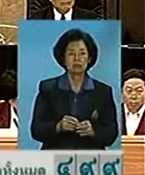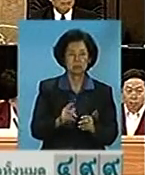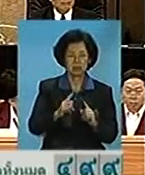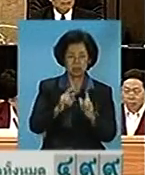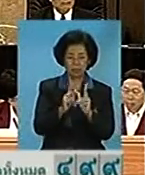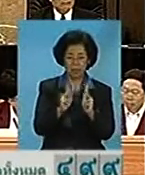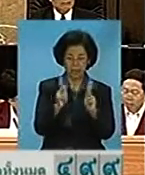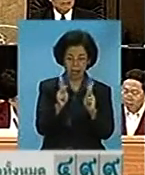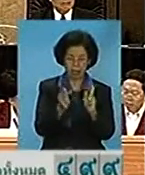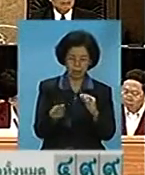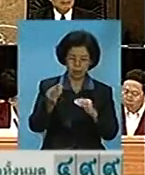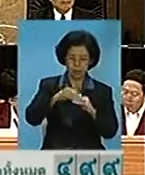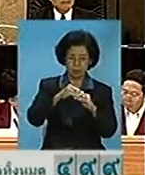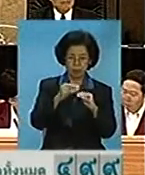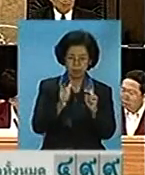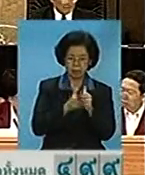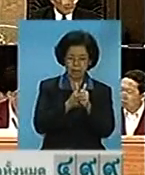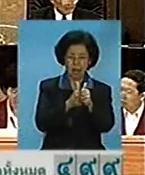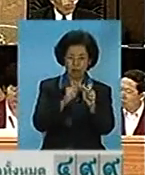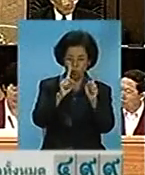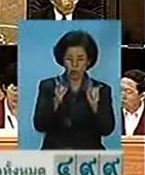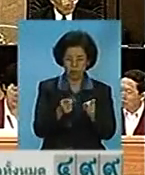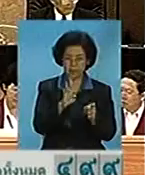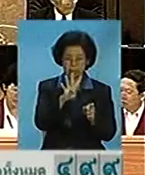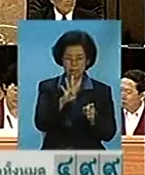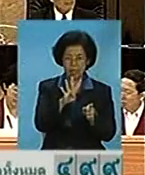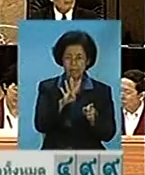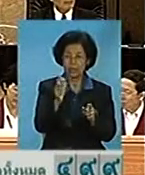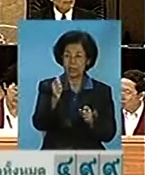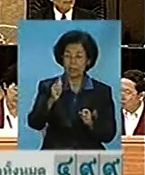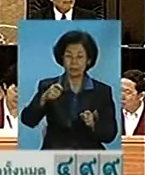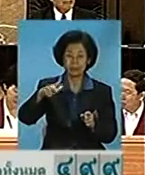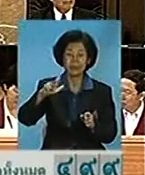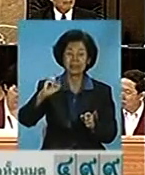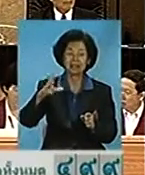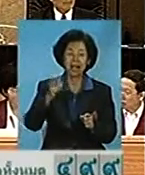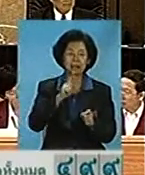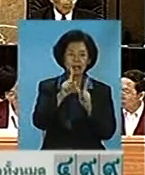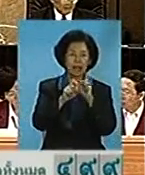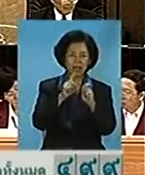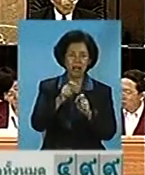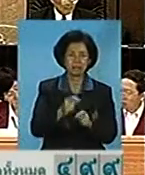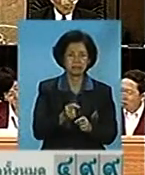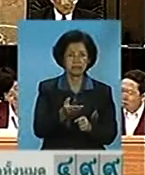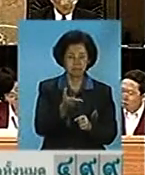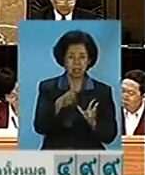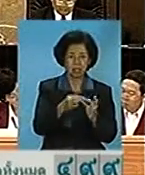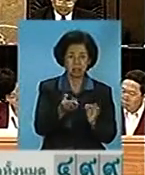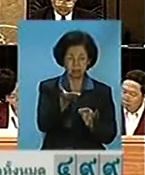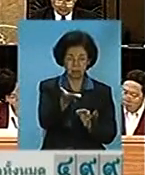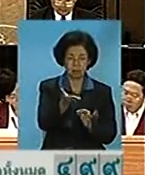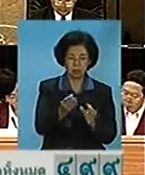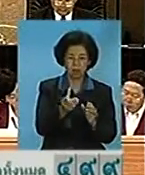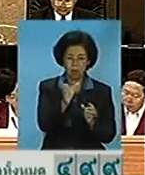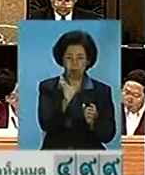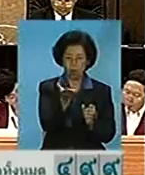ไปเพิ่มตามวงเล็บ4ที่ท่านอภิชาติถามนะส่วนของท่านเนี่ยในอยู่เรื่องของท่านขอเพิ่มเติม